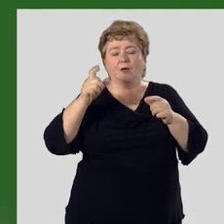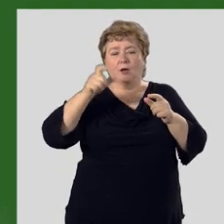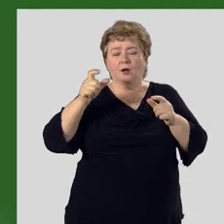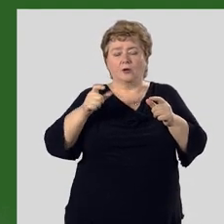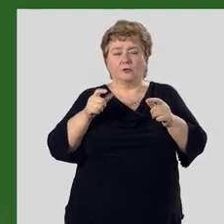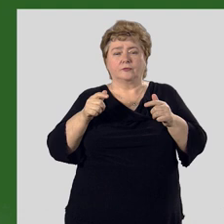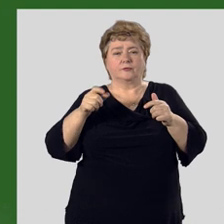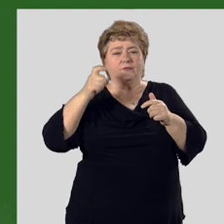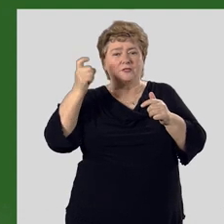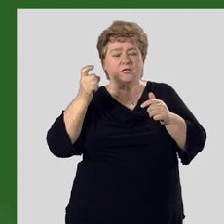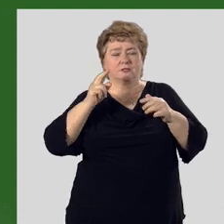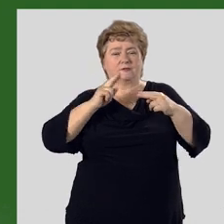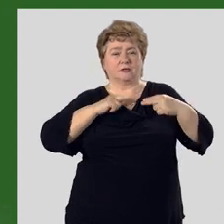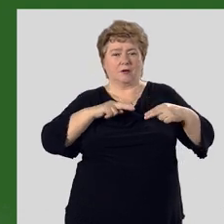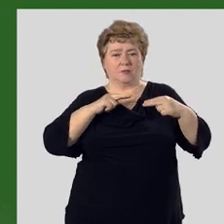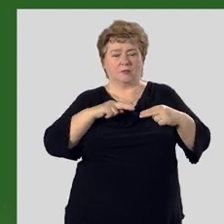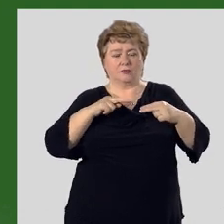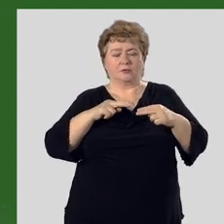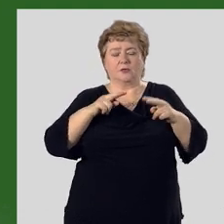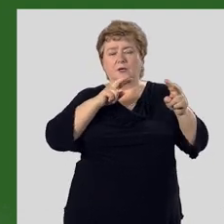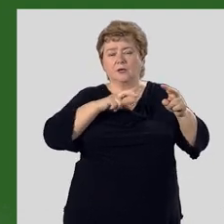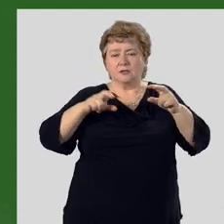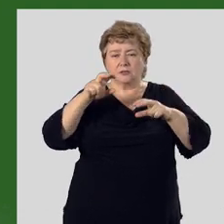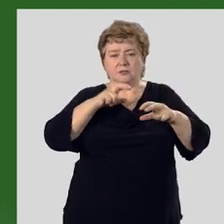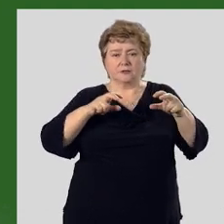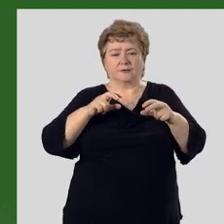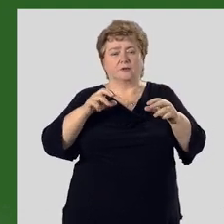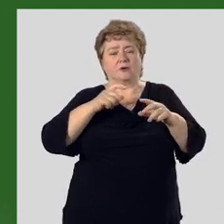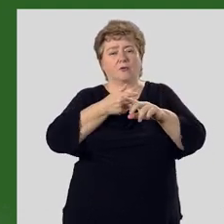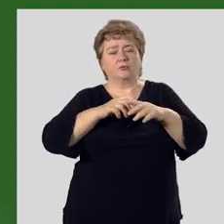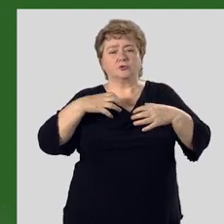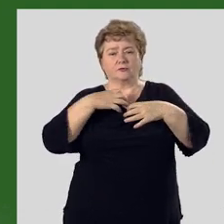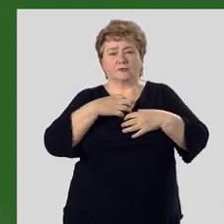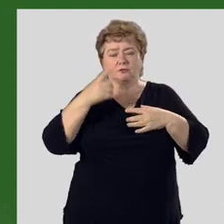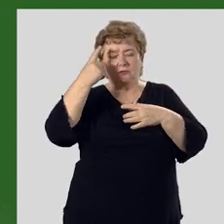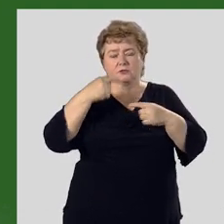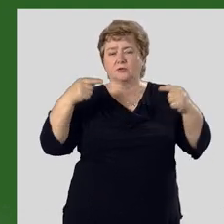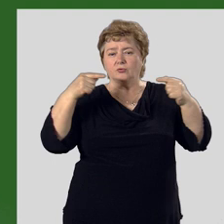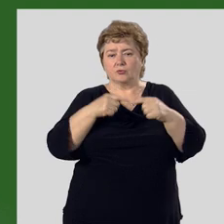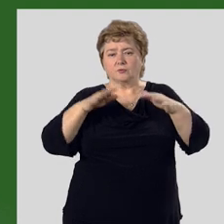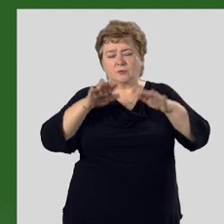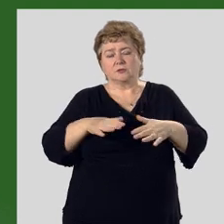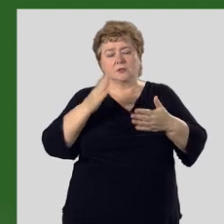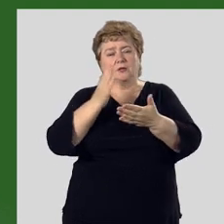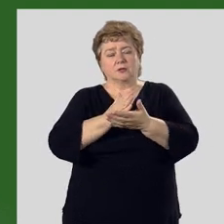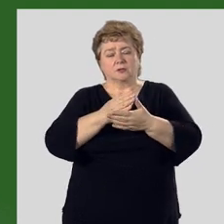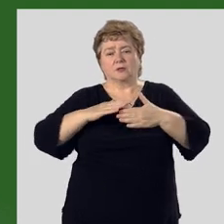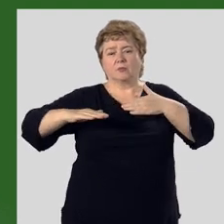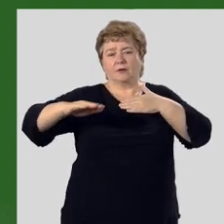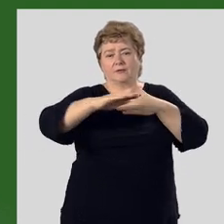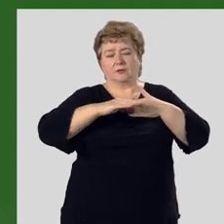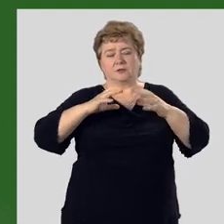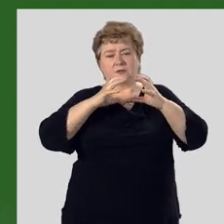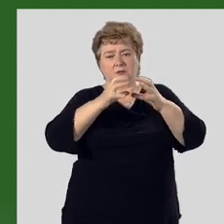Людям в их хозяйственной деятельности, исследователям, очень важно знать точное местонахождение на